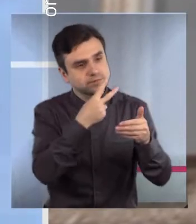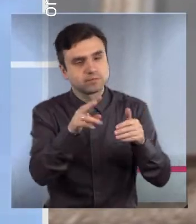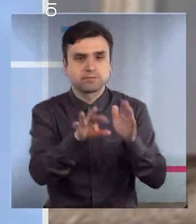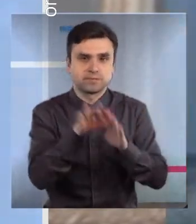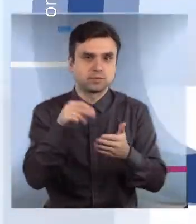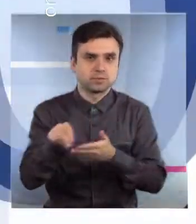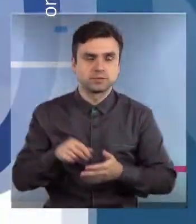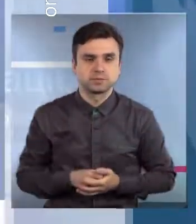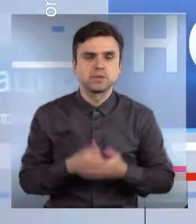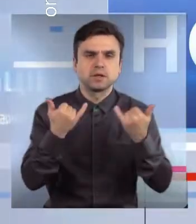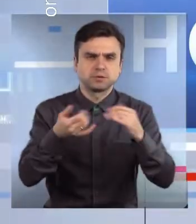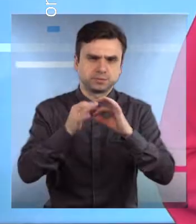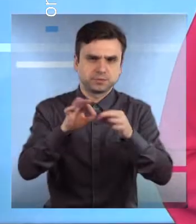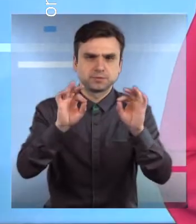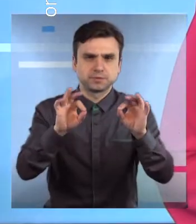далі.